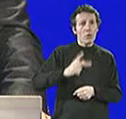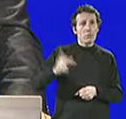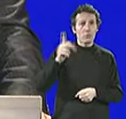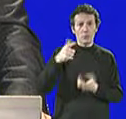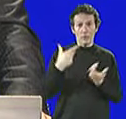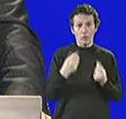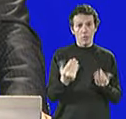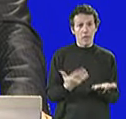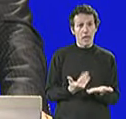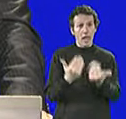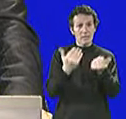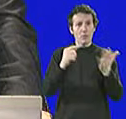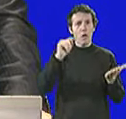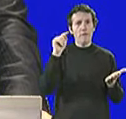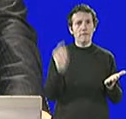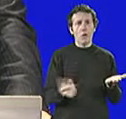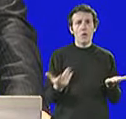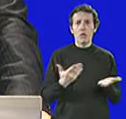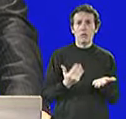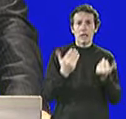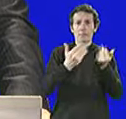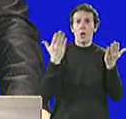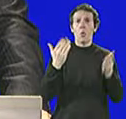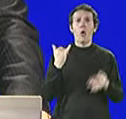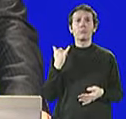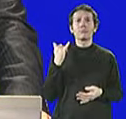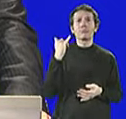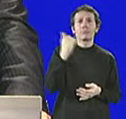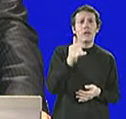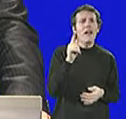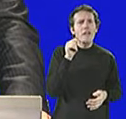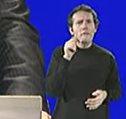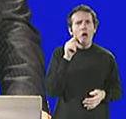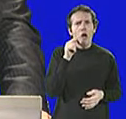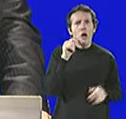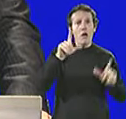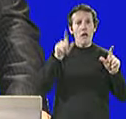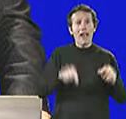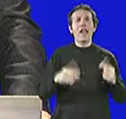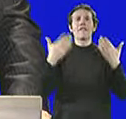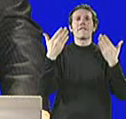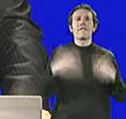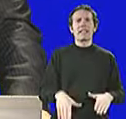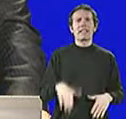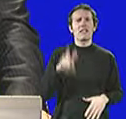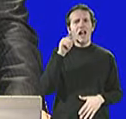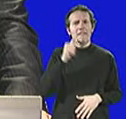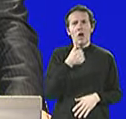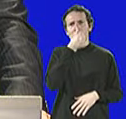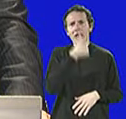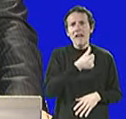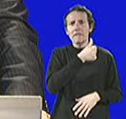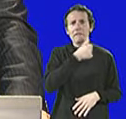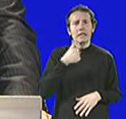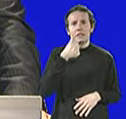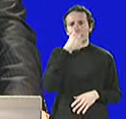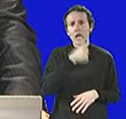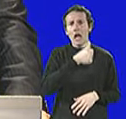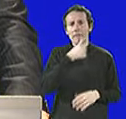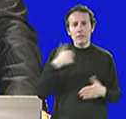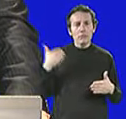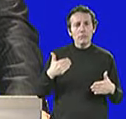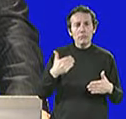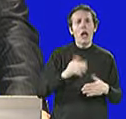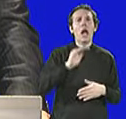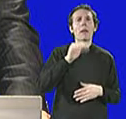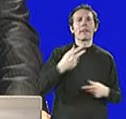l'espérance. L'espérance qu'au bout de tant d'efforts, qu'au bout de tant de sacrifices, il y aura une